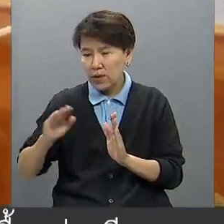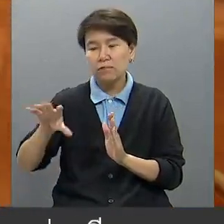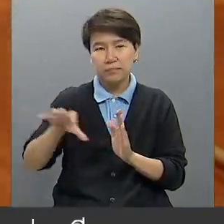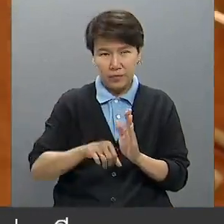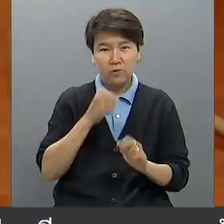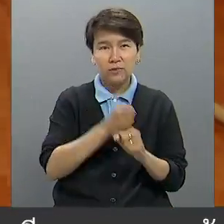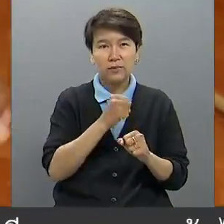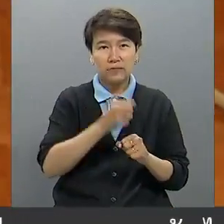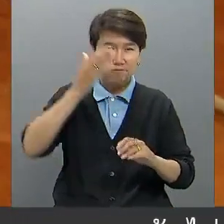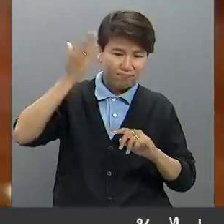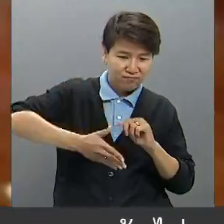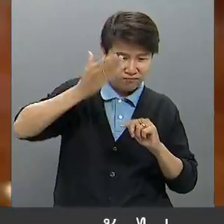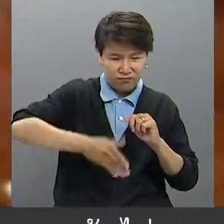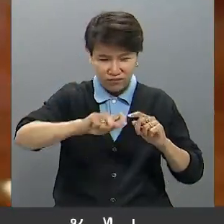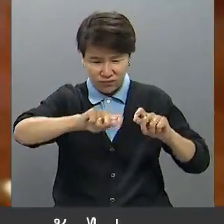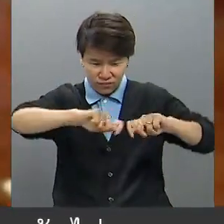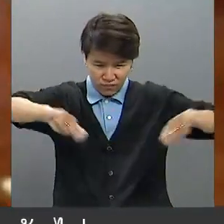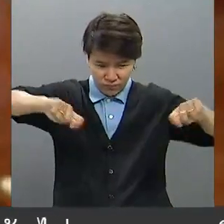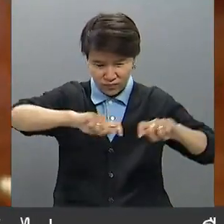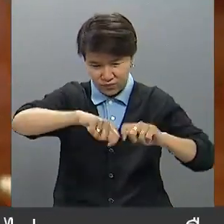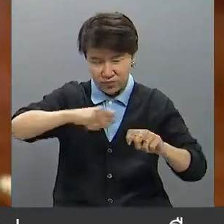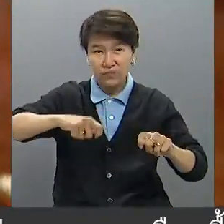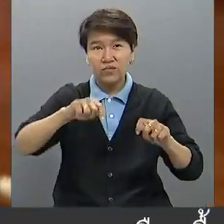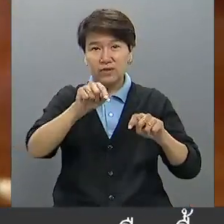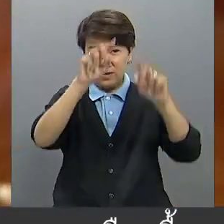ครับวันนี้จะสาธิตการทำว่าวจุฬานะครับว่าวจุฬาประกอบด้วย